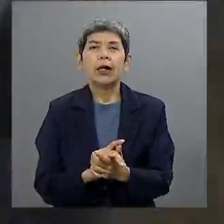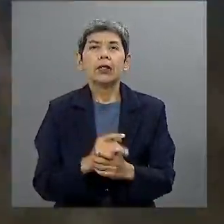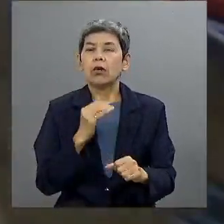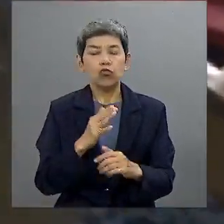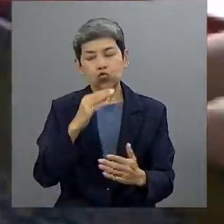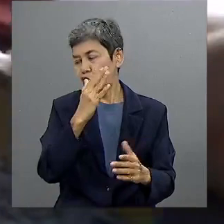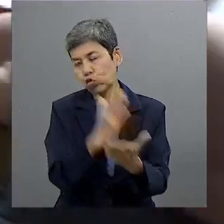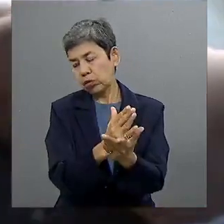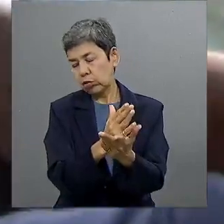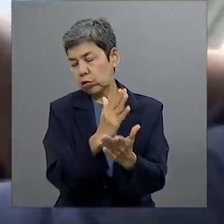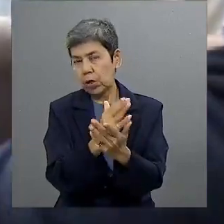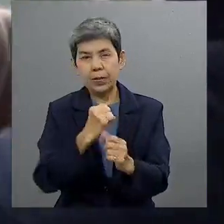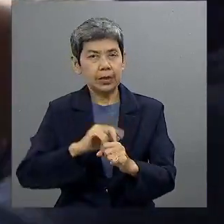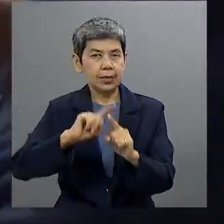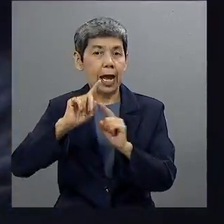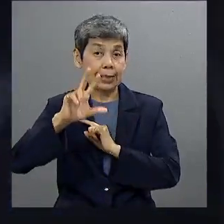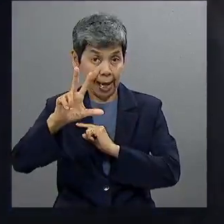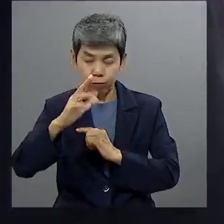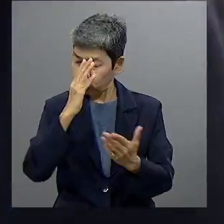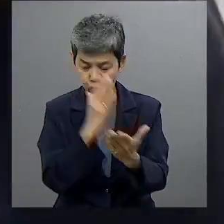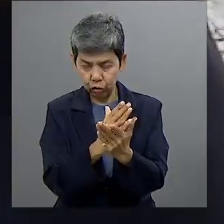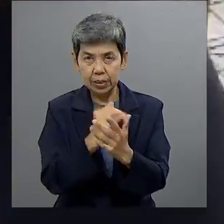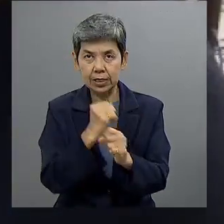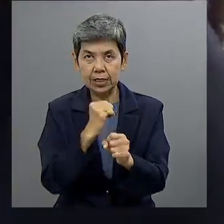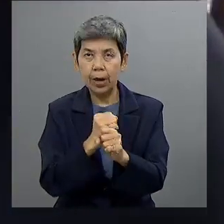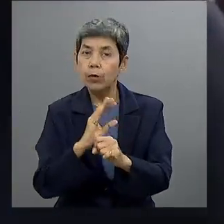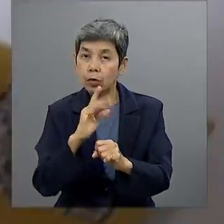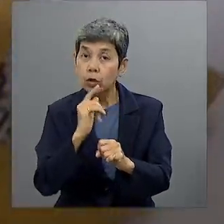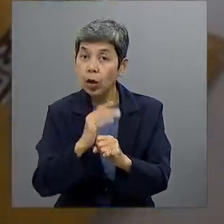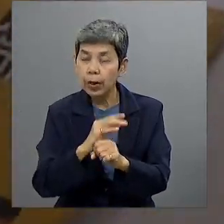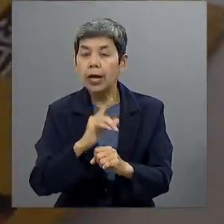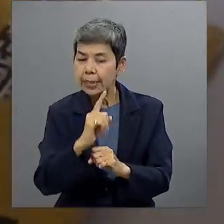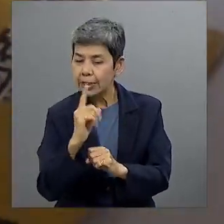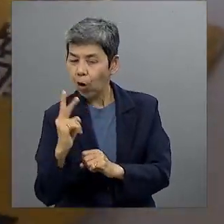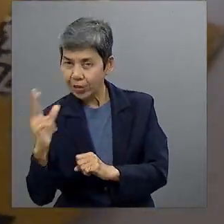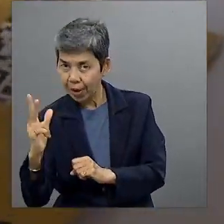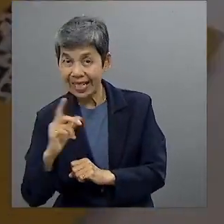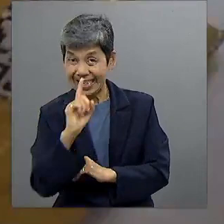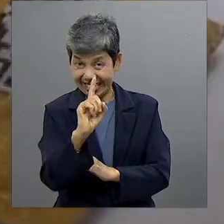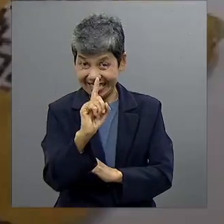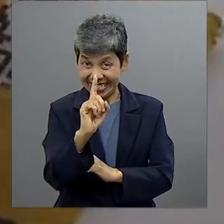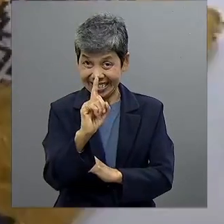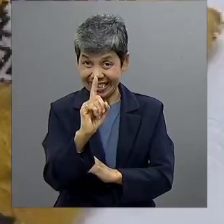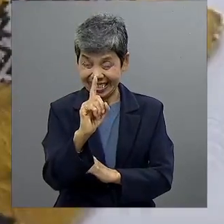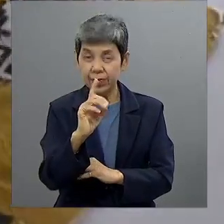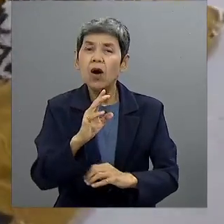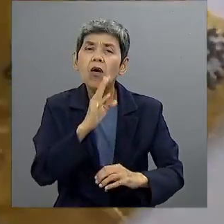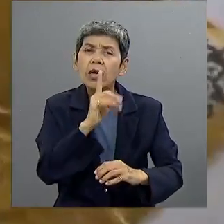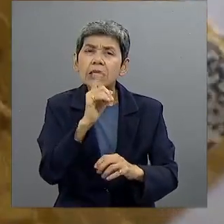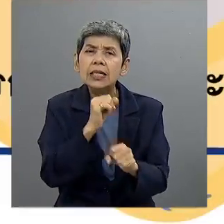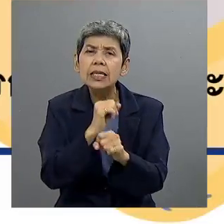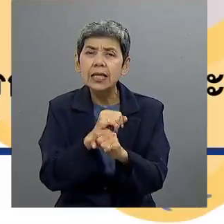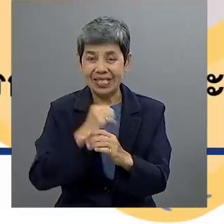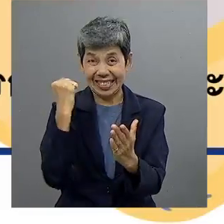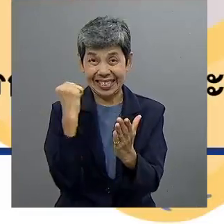งออกเป็น3พักนะครับเราแทนด้วยอักษรพ.พ.1 พ.2 พ.3 พ.1 เนี่ยจะเป็นการสแตมป์สำหรับวันหยุดป